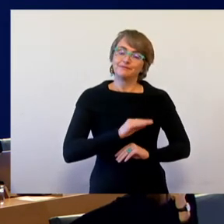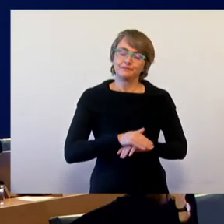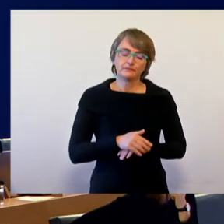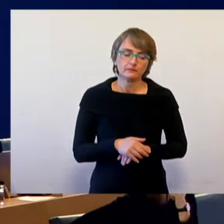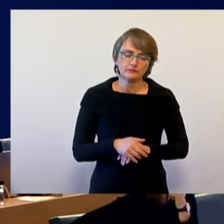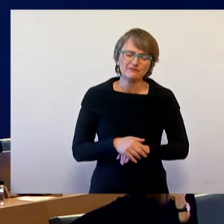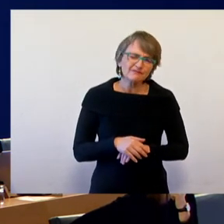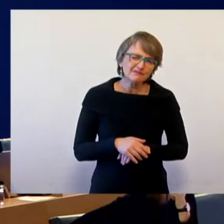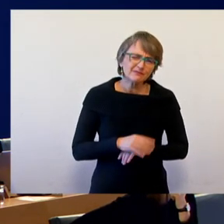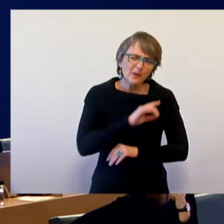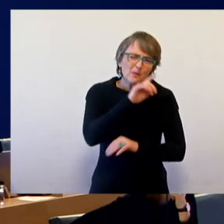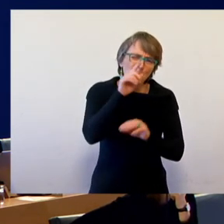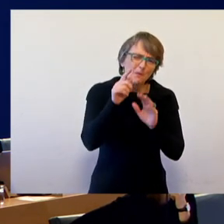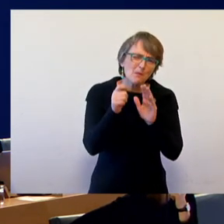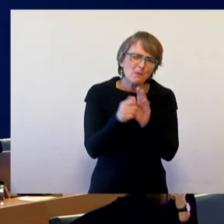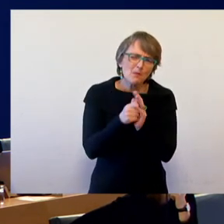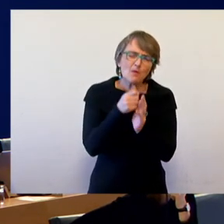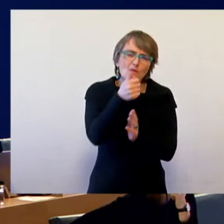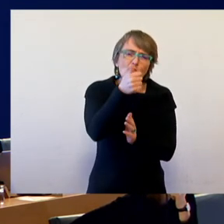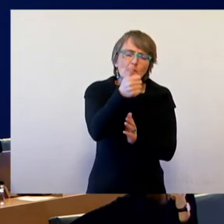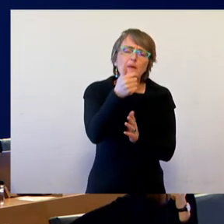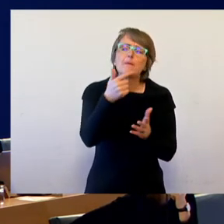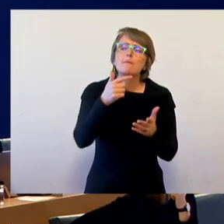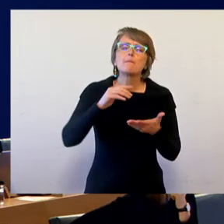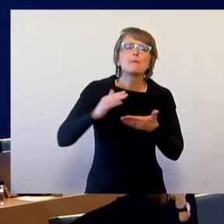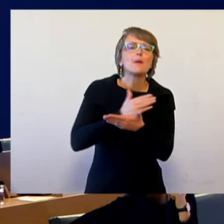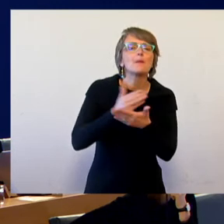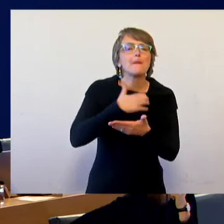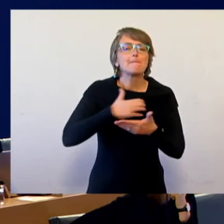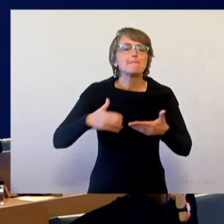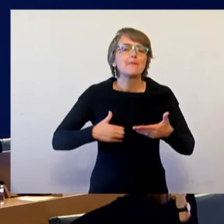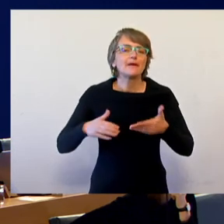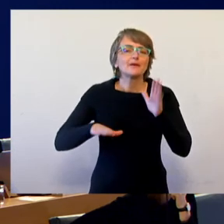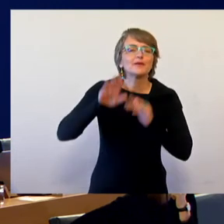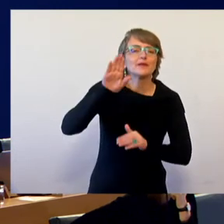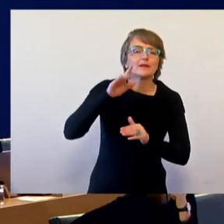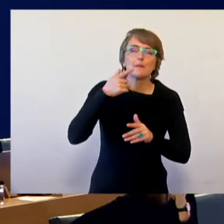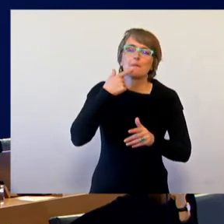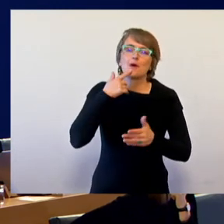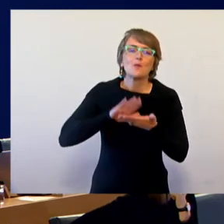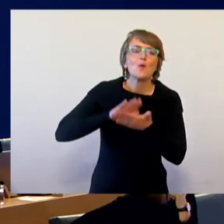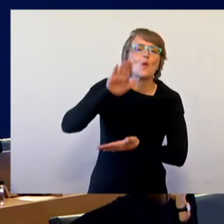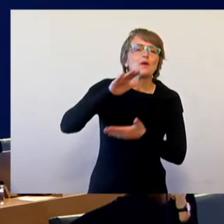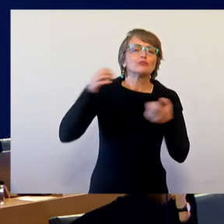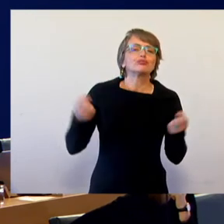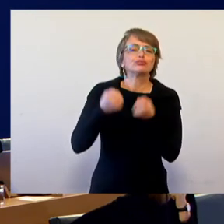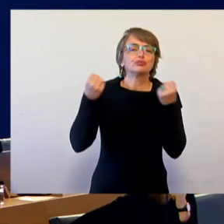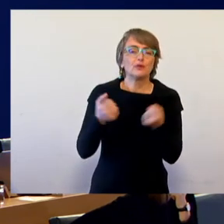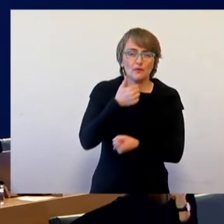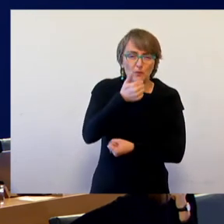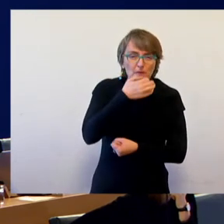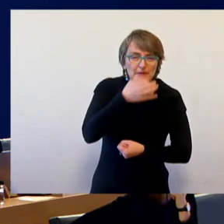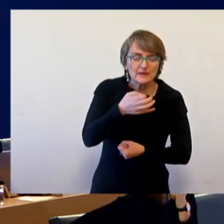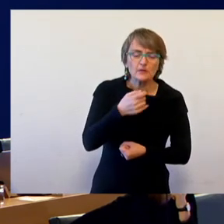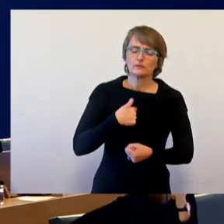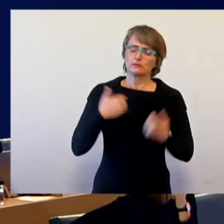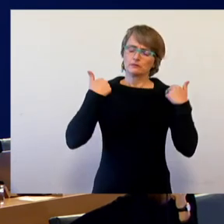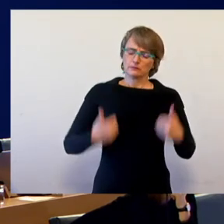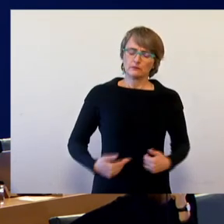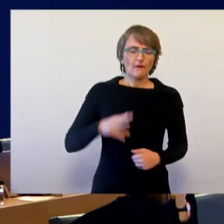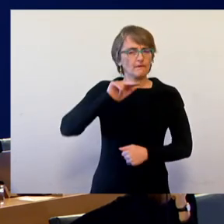dans vos promesses électorales, vous aviez dit, je vous cite, « Je serai le maire qui maîtrise l'expansion de la